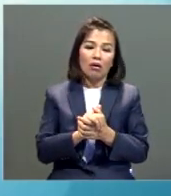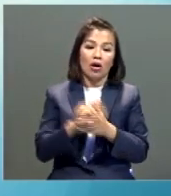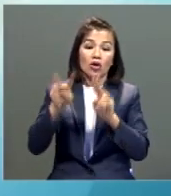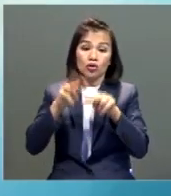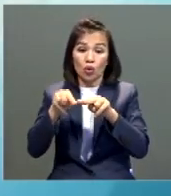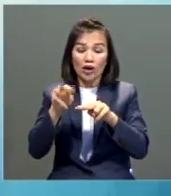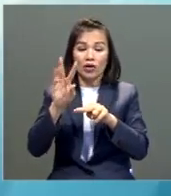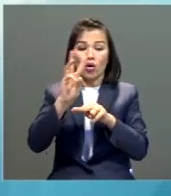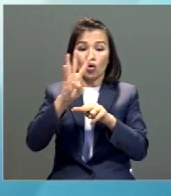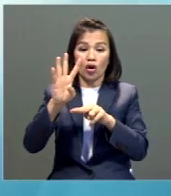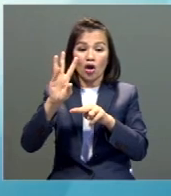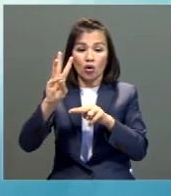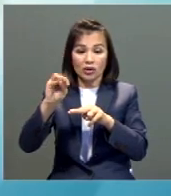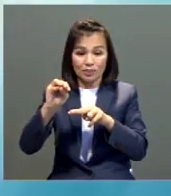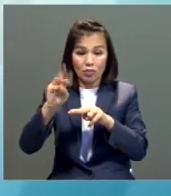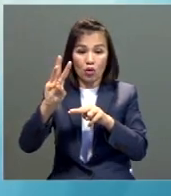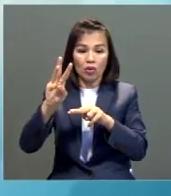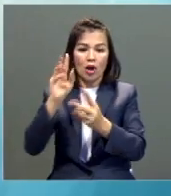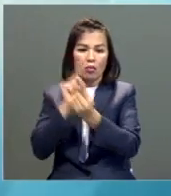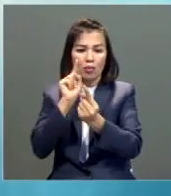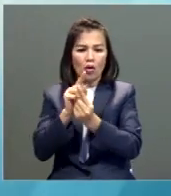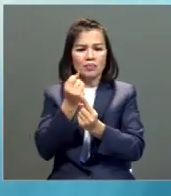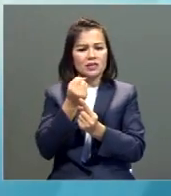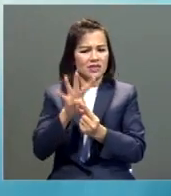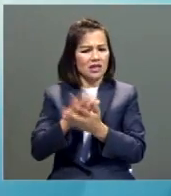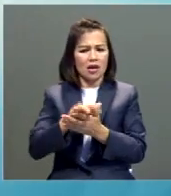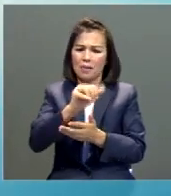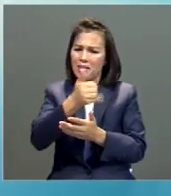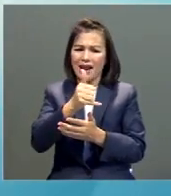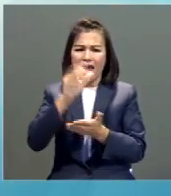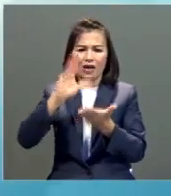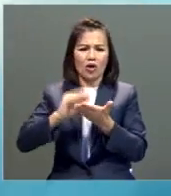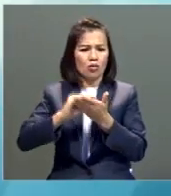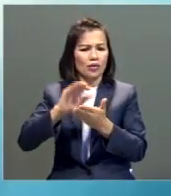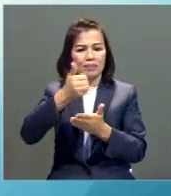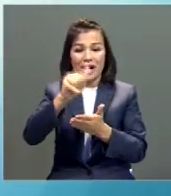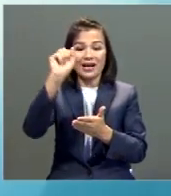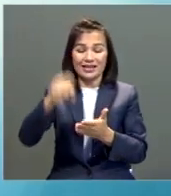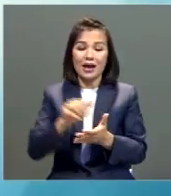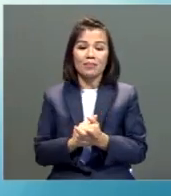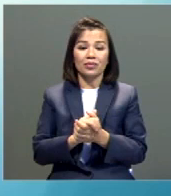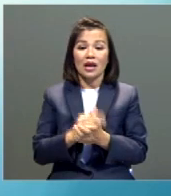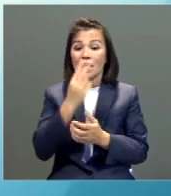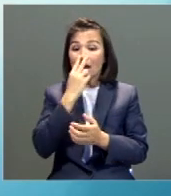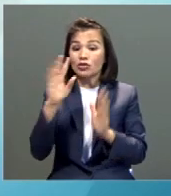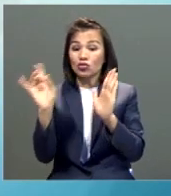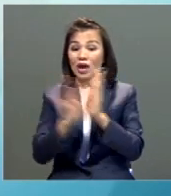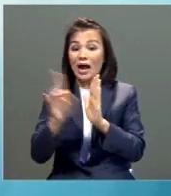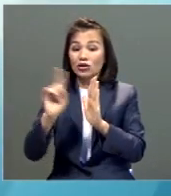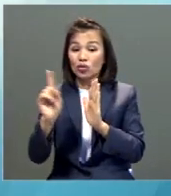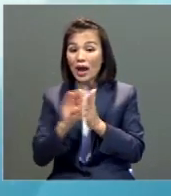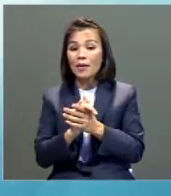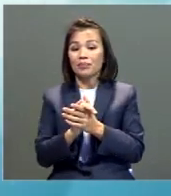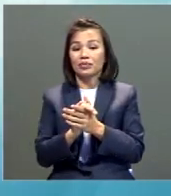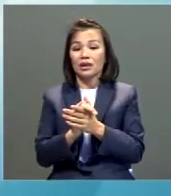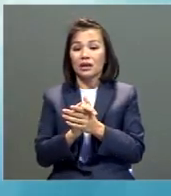จลดลงมาเหลือ600กว่าแต่เจอ14เอ๊ะมันก็ยังขึ้นๆลงๆนะครับหลังๆมาในช่วงล่าสุดเ